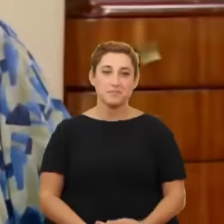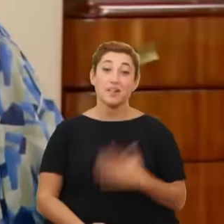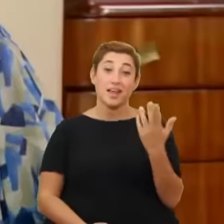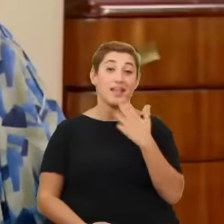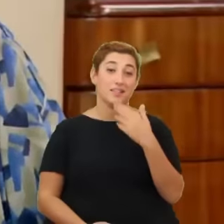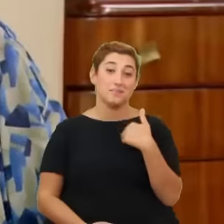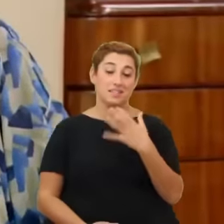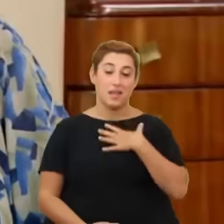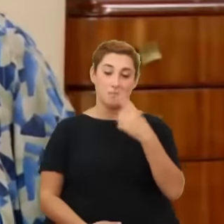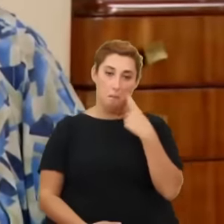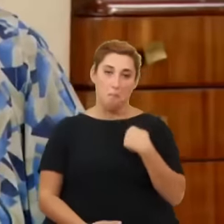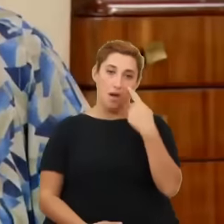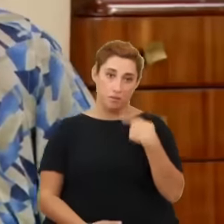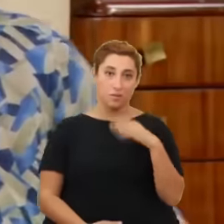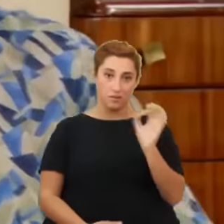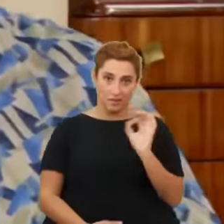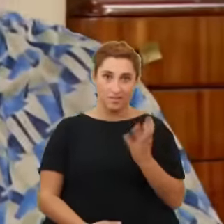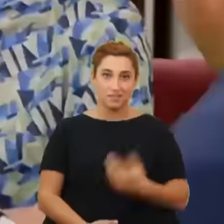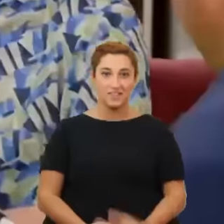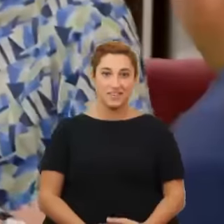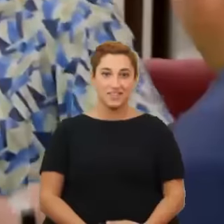hanım, biz kendimize bakıyoruz değil mi?